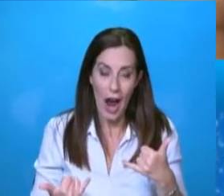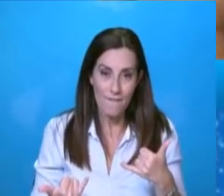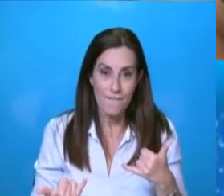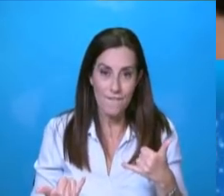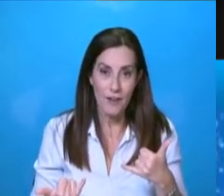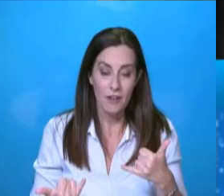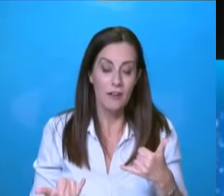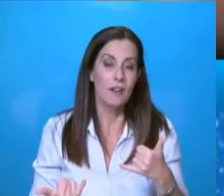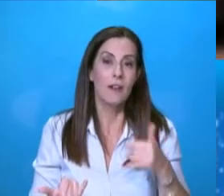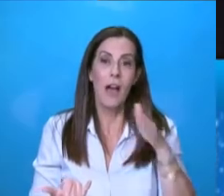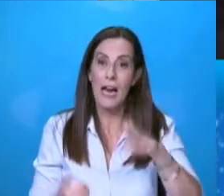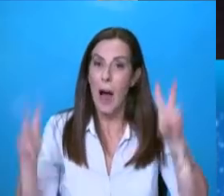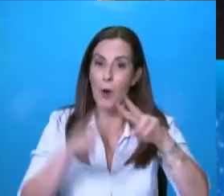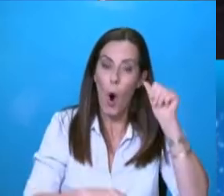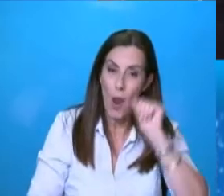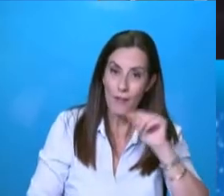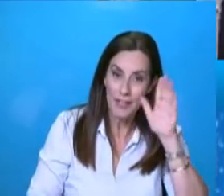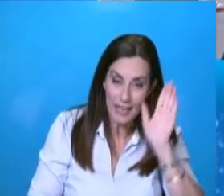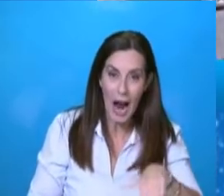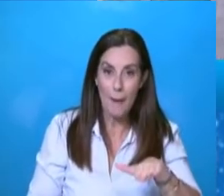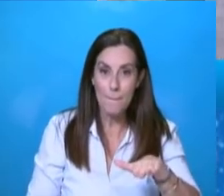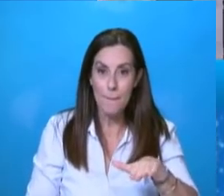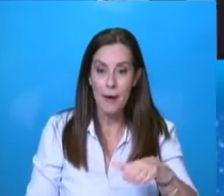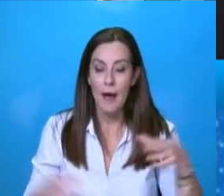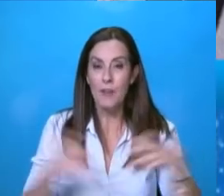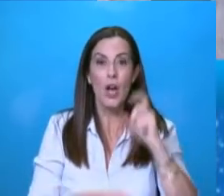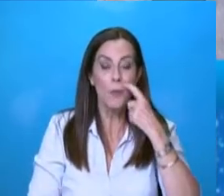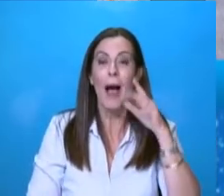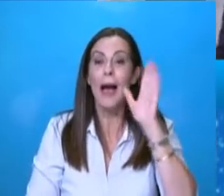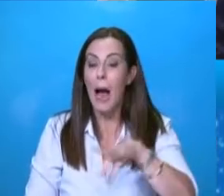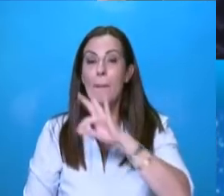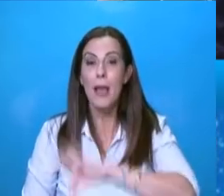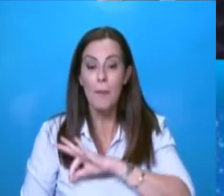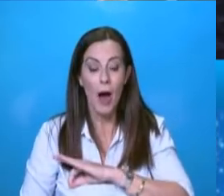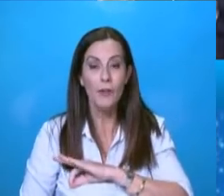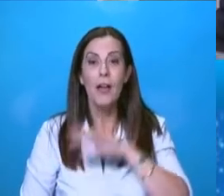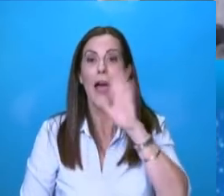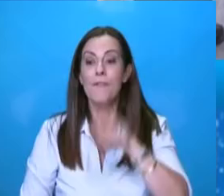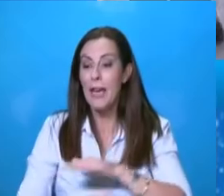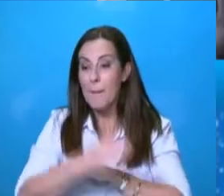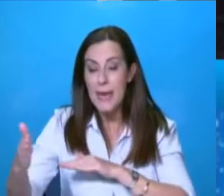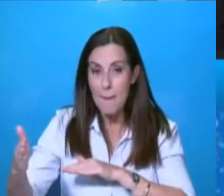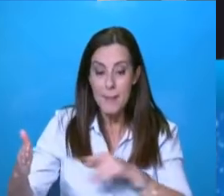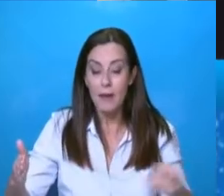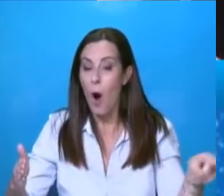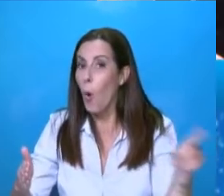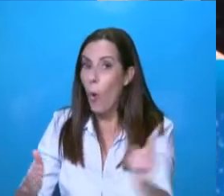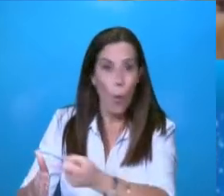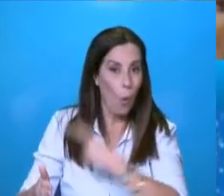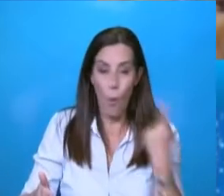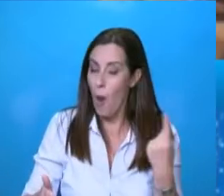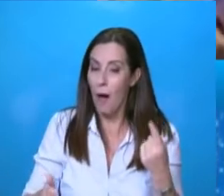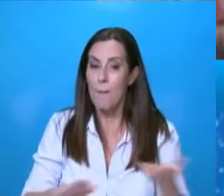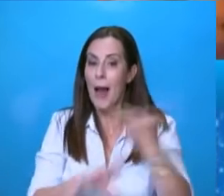ביד אחת גם כחול לבן, גם המחנה הדמוקרטי, גם ליברמן וגם ימינה בנושא שאיננו נוח